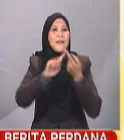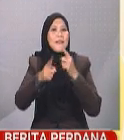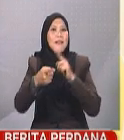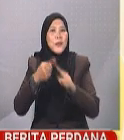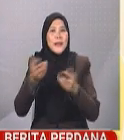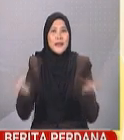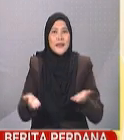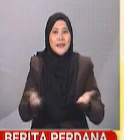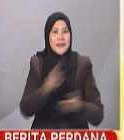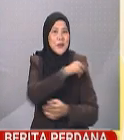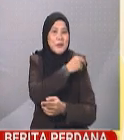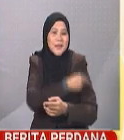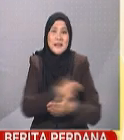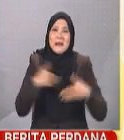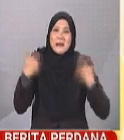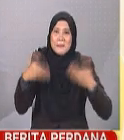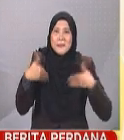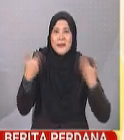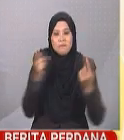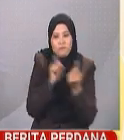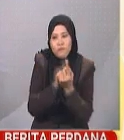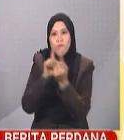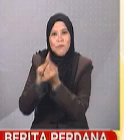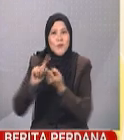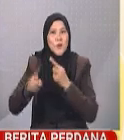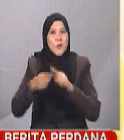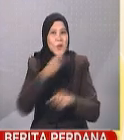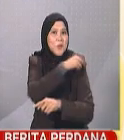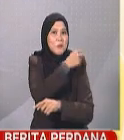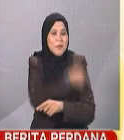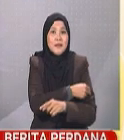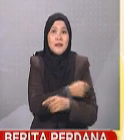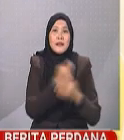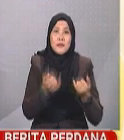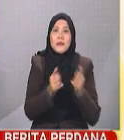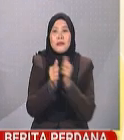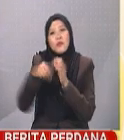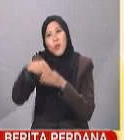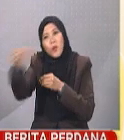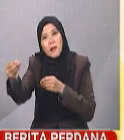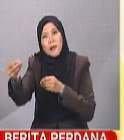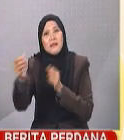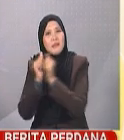di sini. Yang lebih seronok kan. Mungkin yang di luar sana dapat buka puasa dengan keluarga,